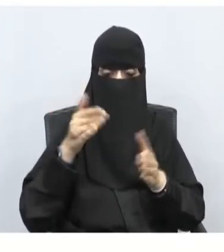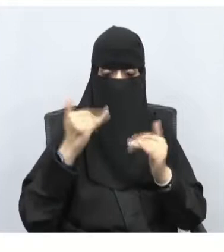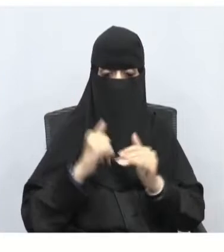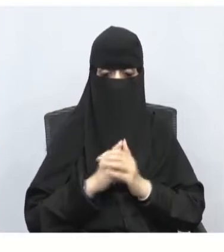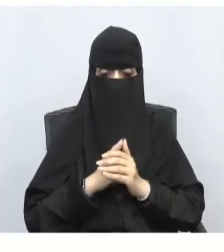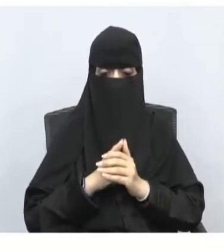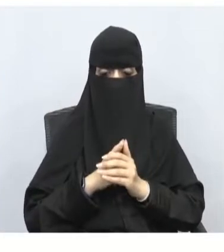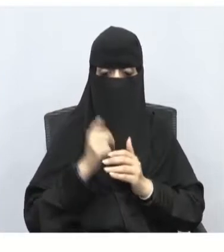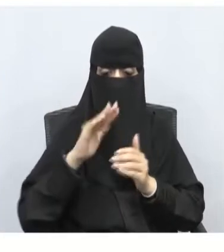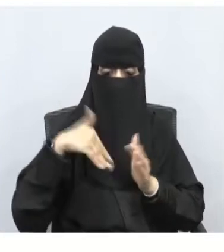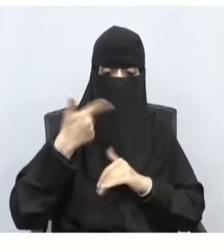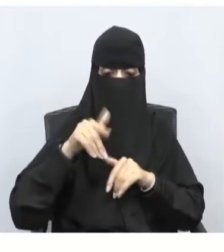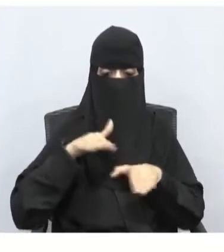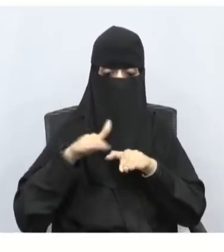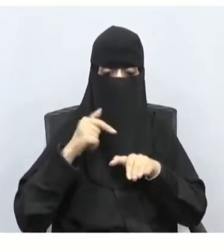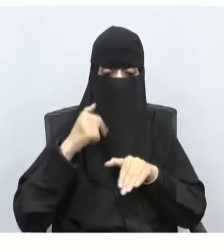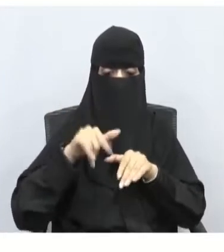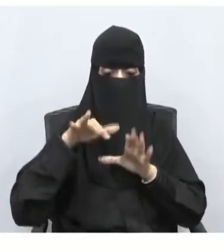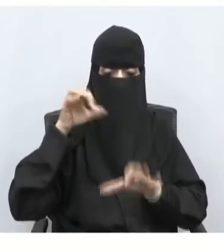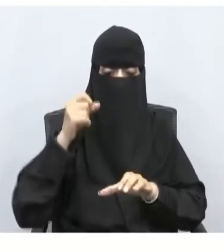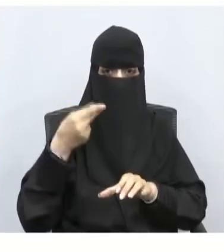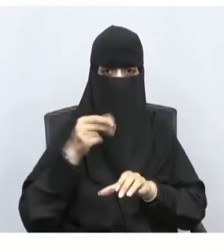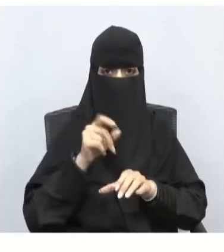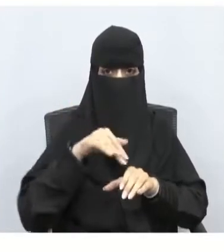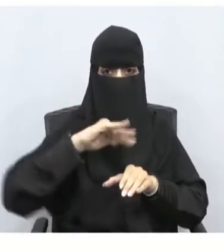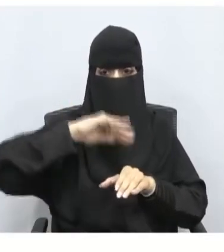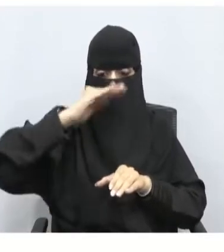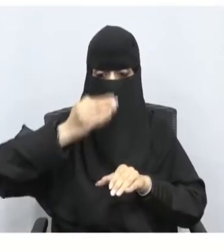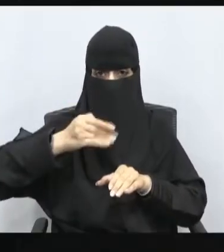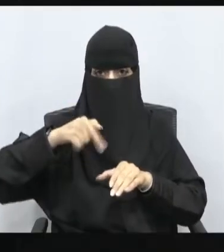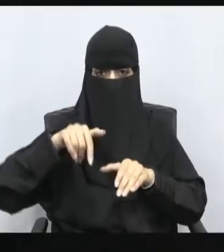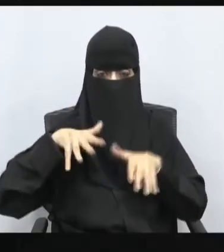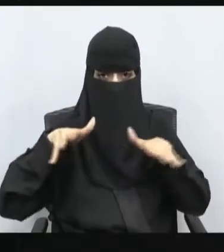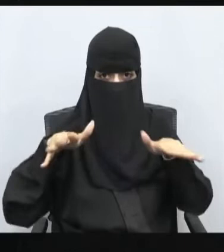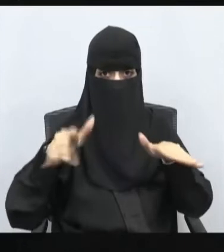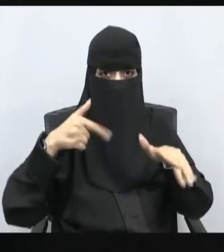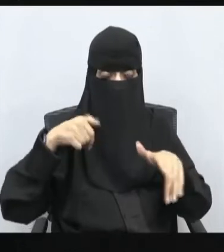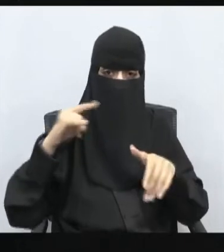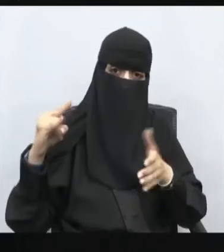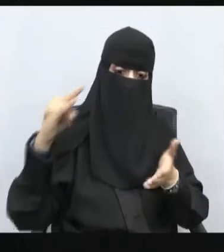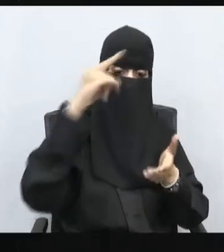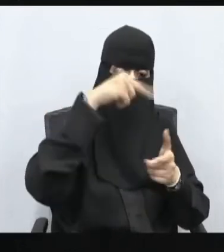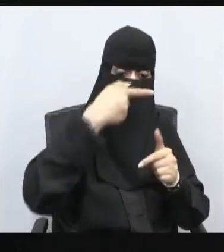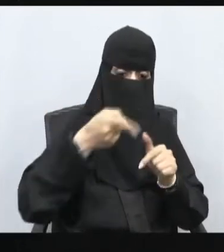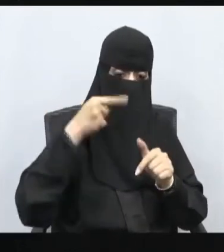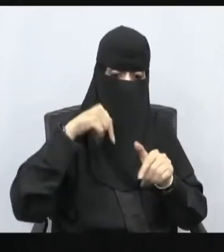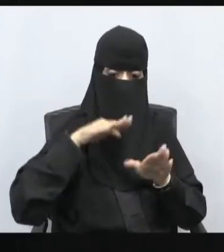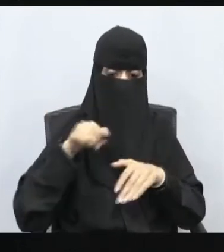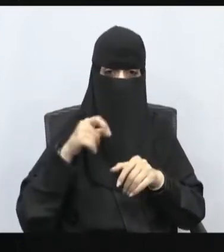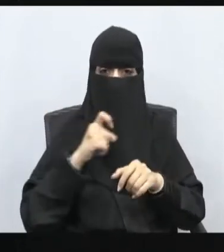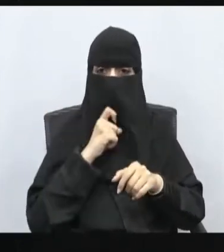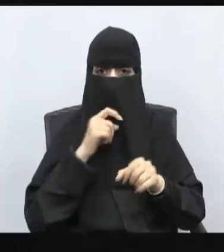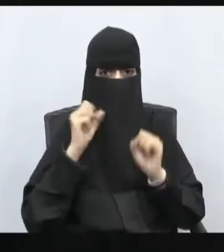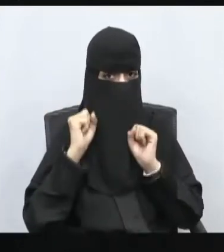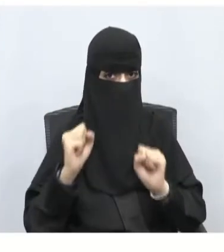انضغاطات. تنتج الاهتزازات الناتجة عن شفرات الطائرة المروحية موجات صوتية ماذا؟ ضعيفة